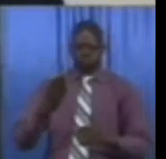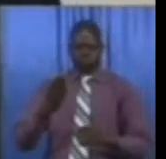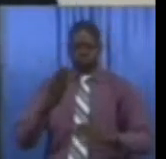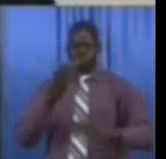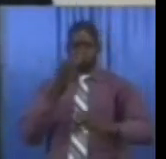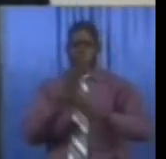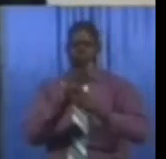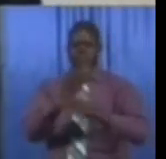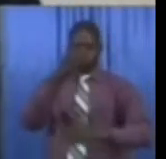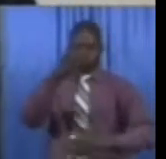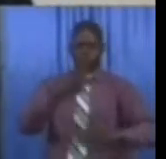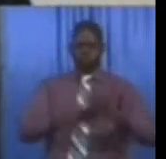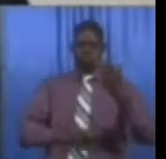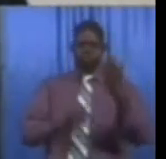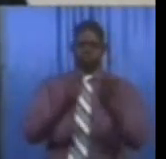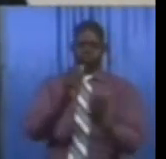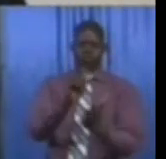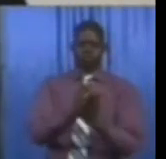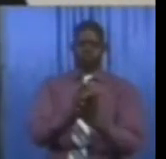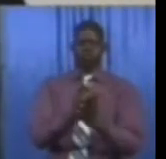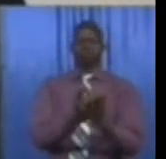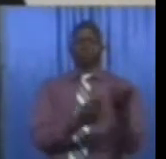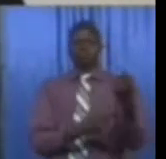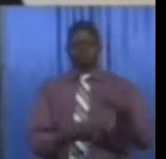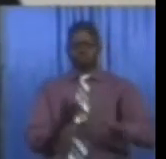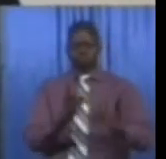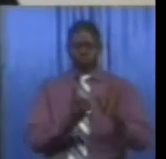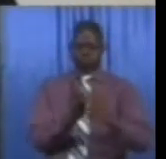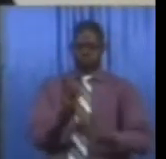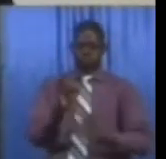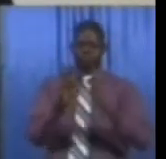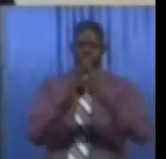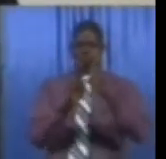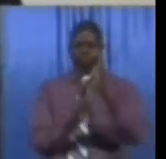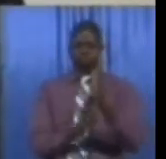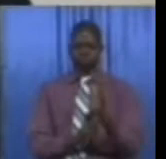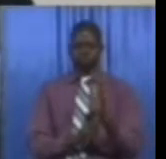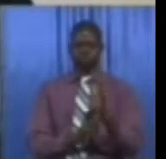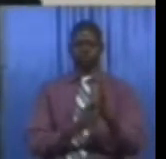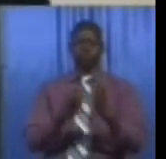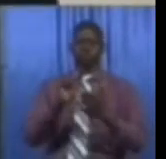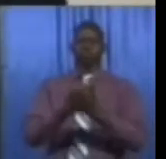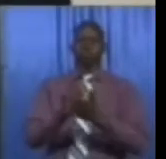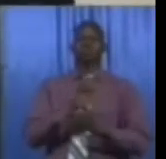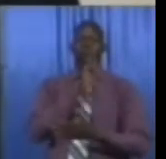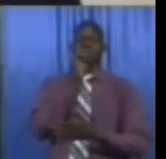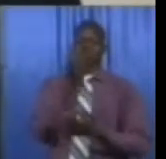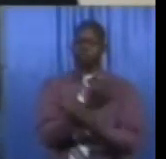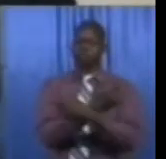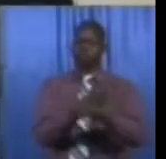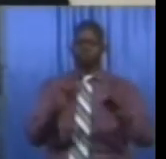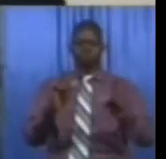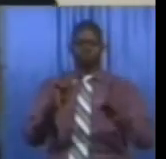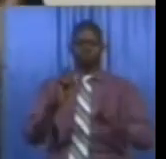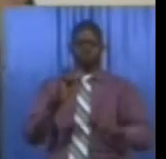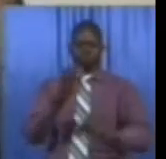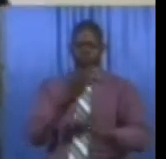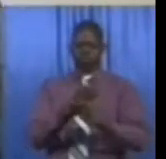du prix des parkings va relever du domaine réglementaire. Ça ne sera pas une libre fixation du prix.